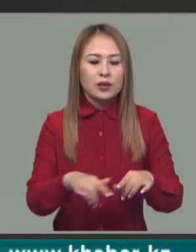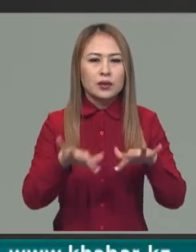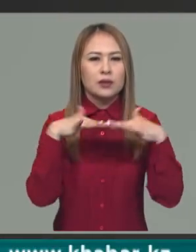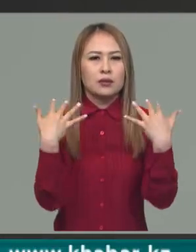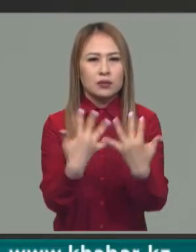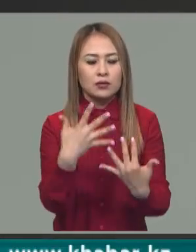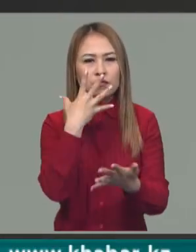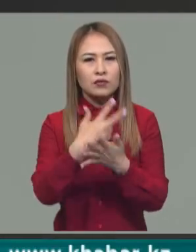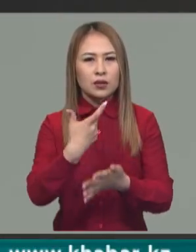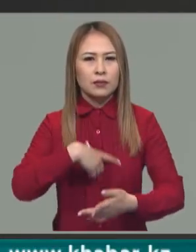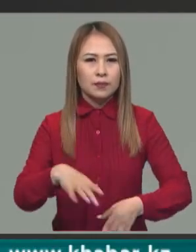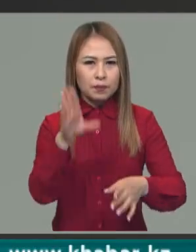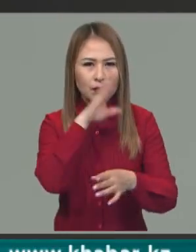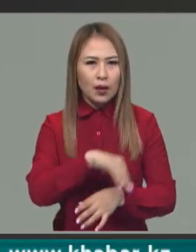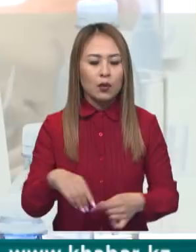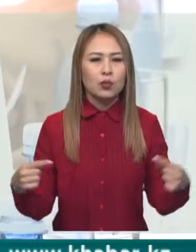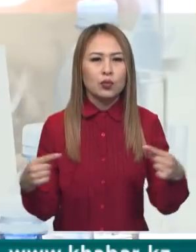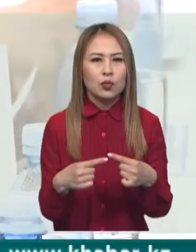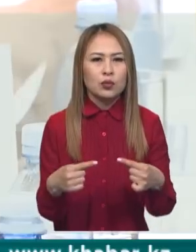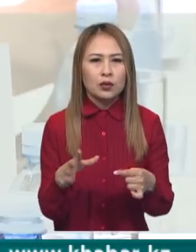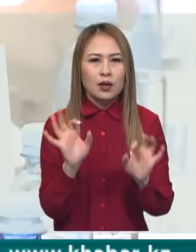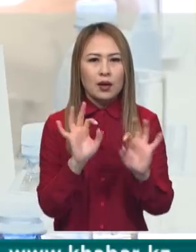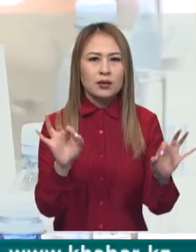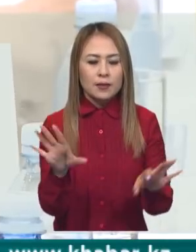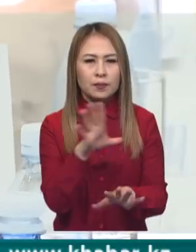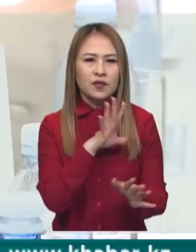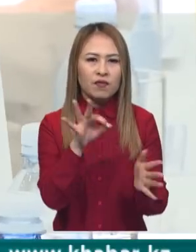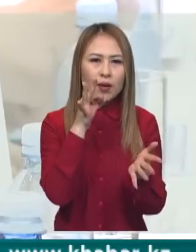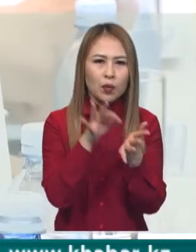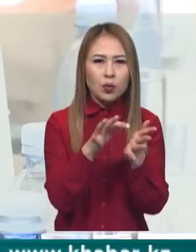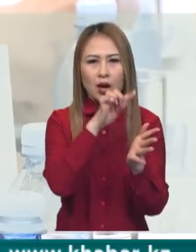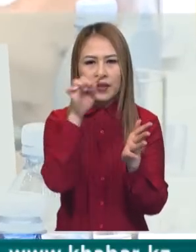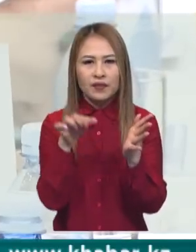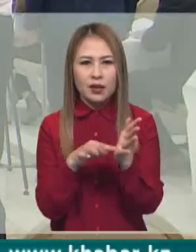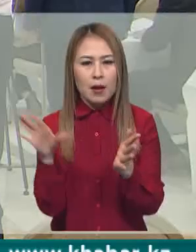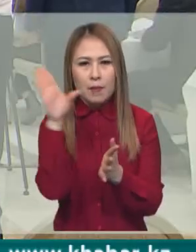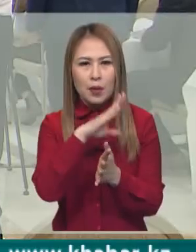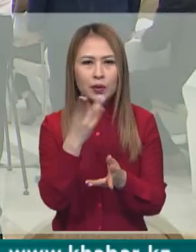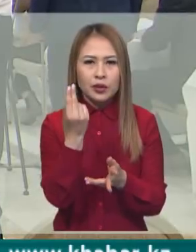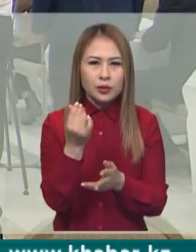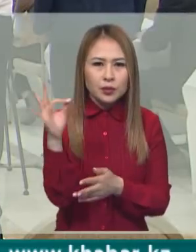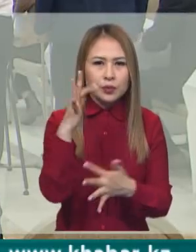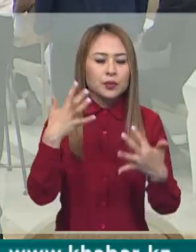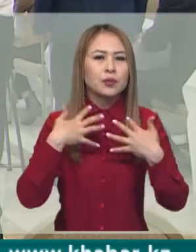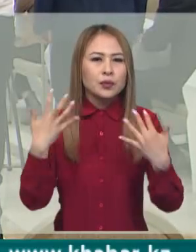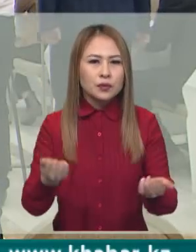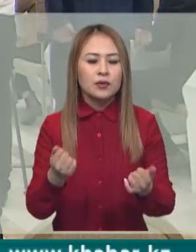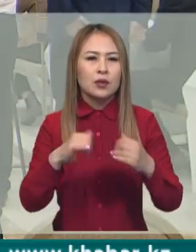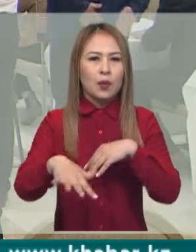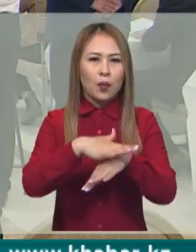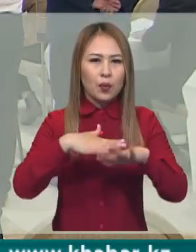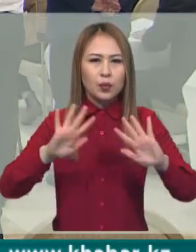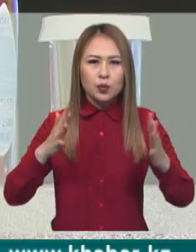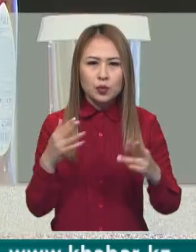алдында өздерінің лайықты үміткер екендігін дәлелдеуге тырысты. Сұрақ жауапта болды. Дені қаржы, денсаулық, елдегі әлеуметтік